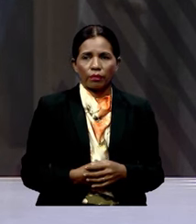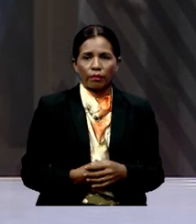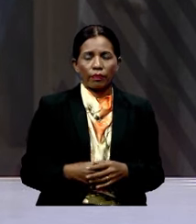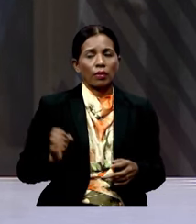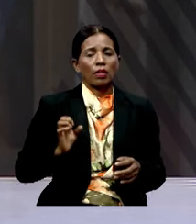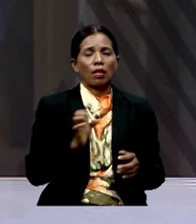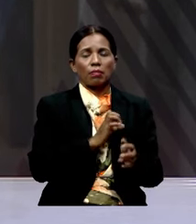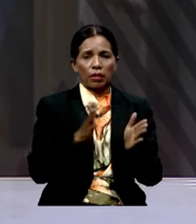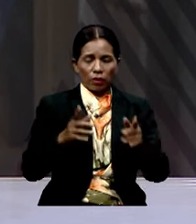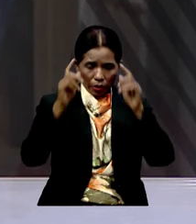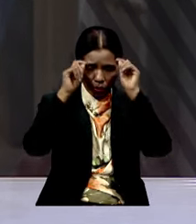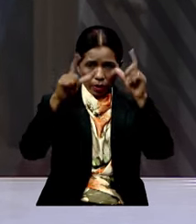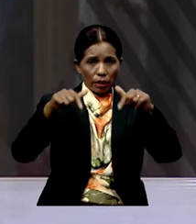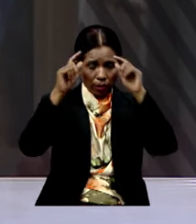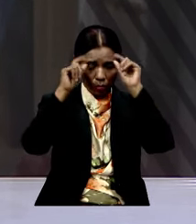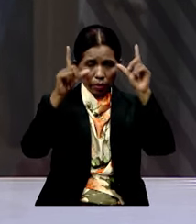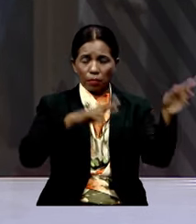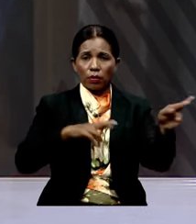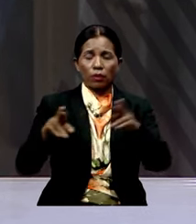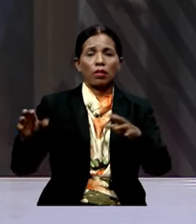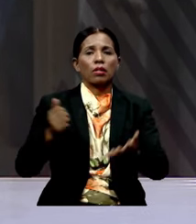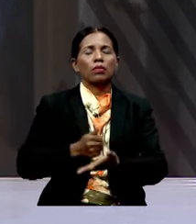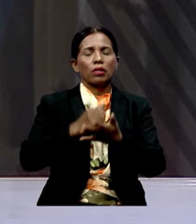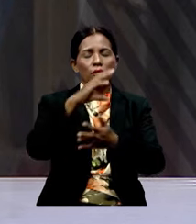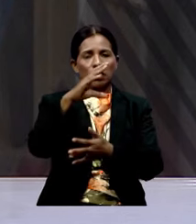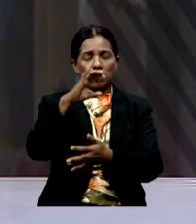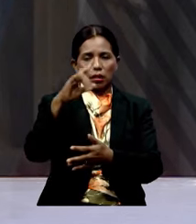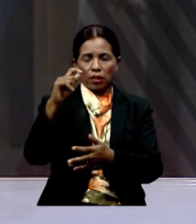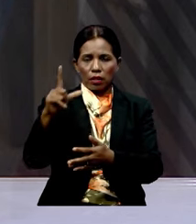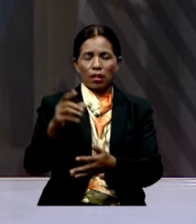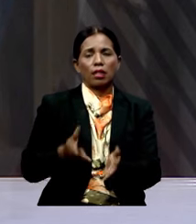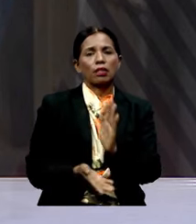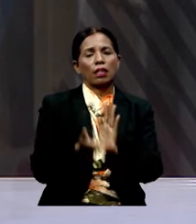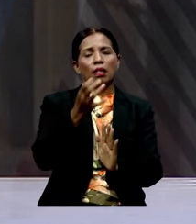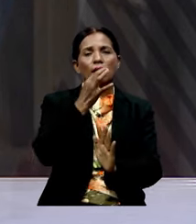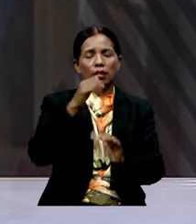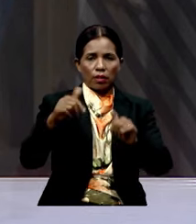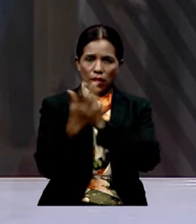Embaixador Indonésia Timor-Leste pronto apoia CCT Hollywood essa produção Ihan Iha Relar.